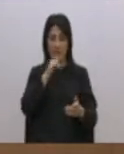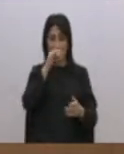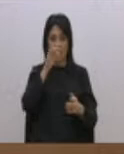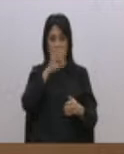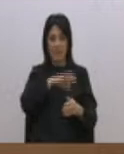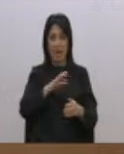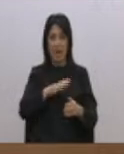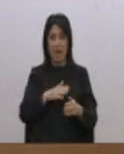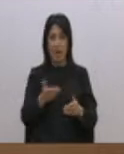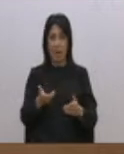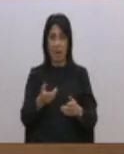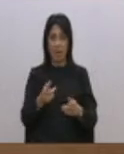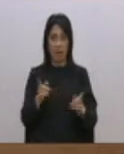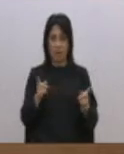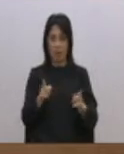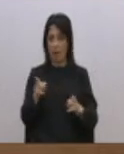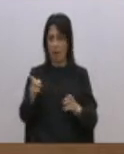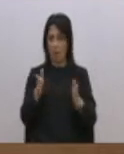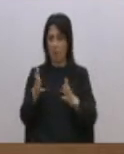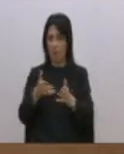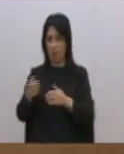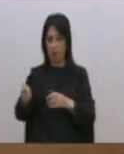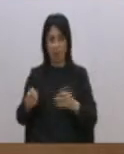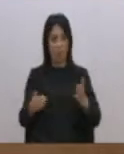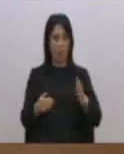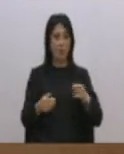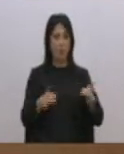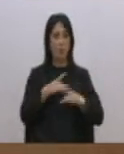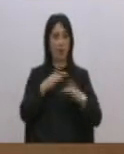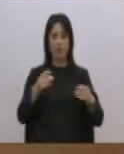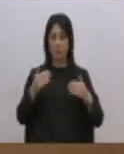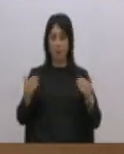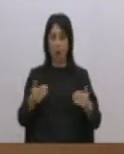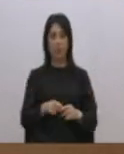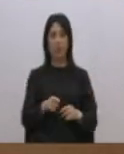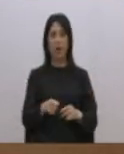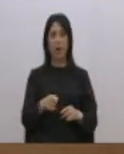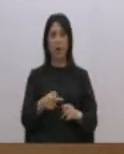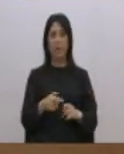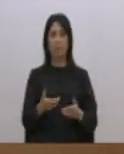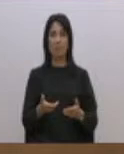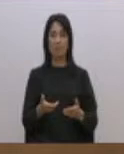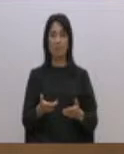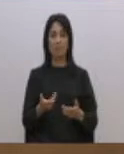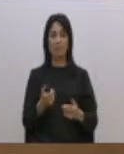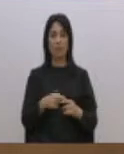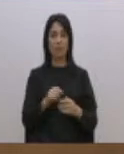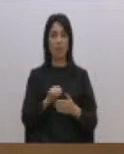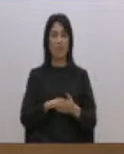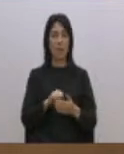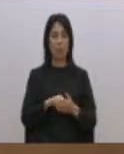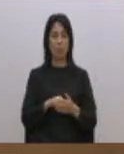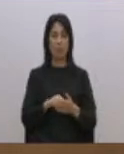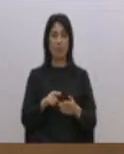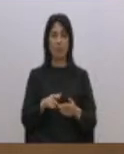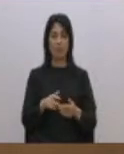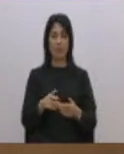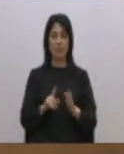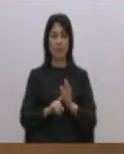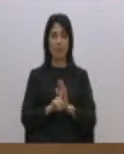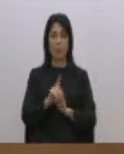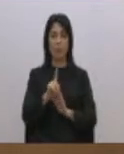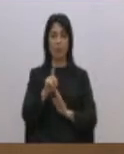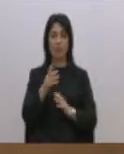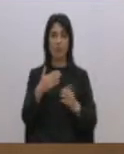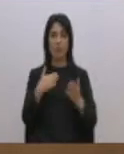verți etian, verți meore, sașoale bebit, am șept hoași. Is practica romilica, romilica s-a pus vedeți, vrat, armoișo, ce mi